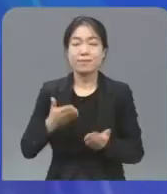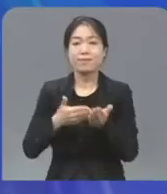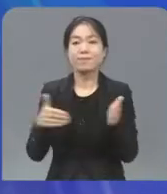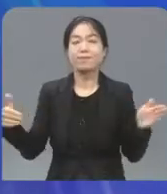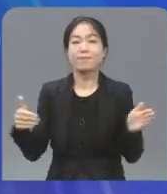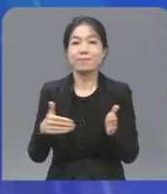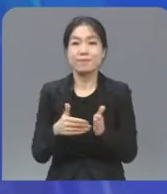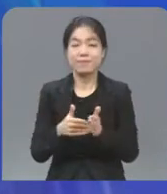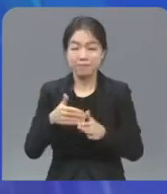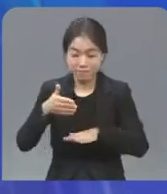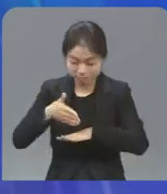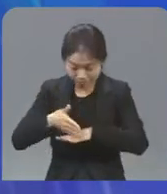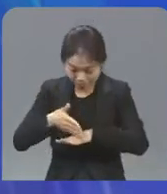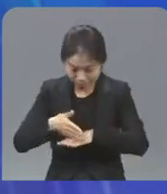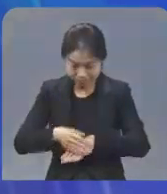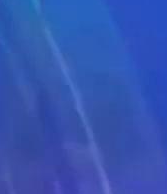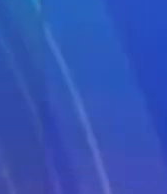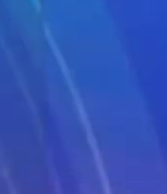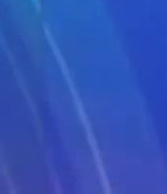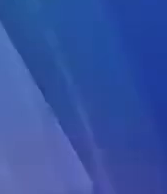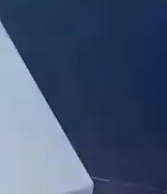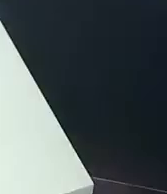뉴스를 마칩니다 여러분 고맙습니다